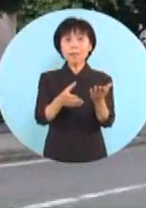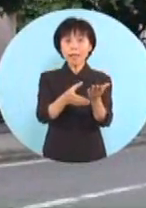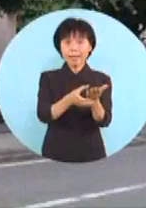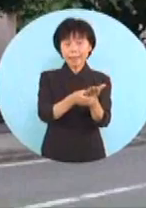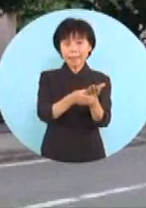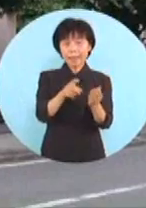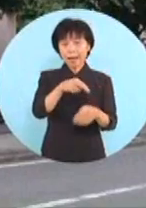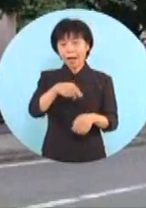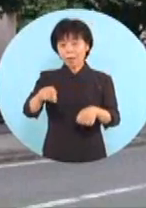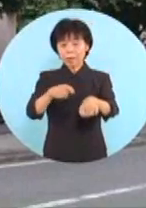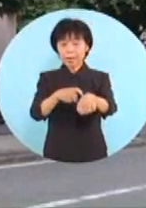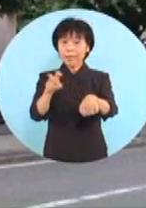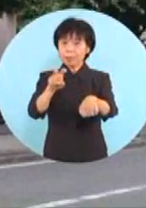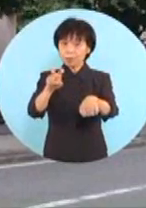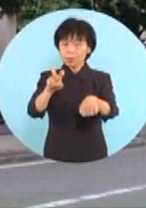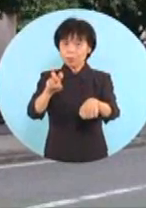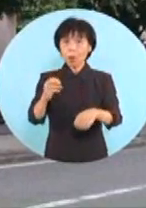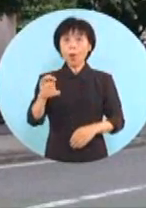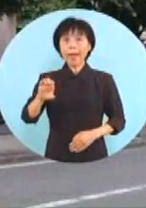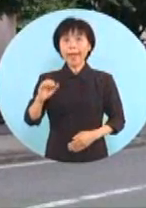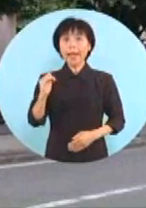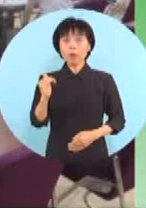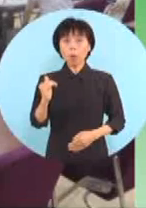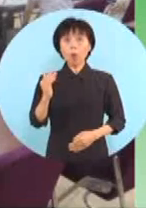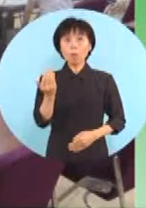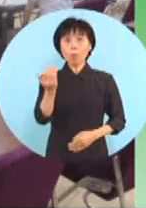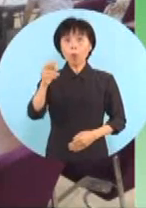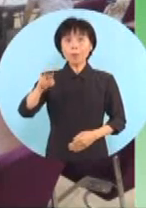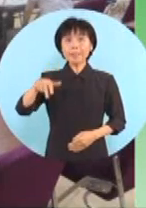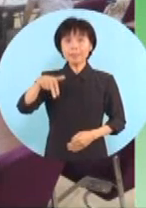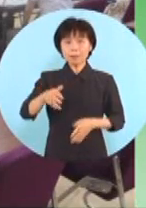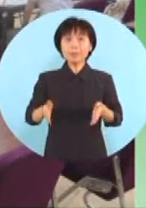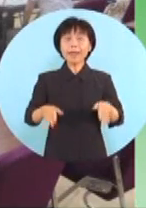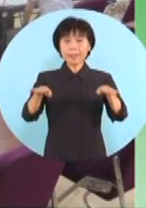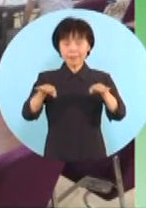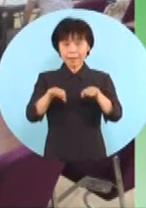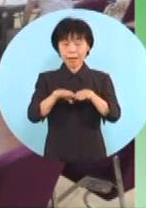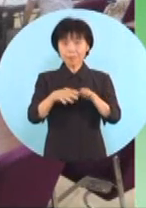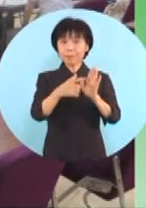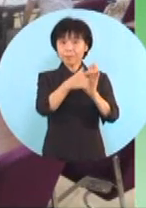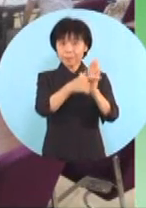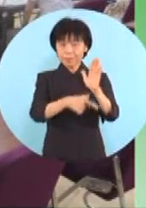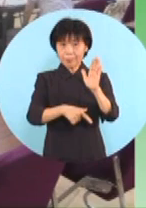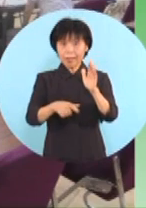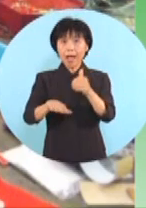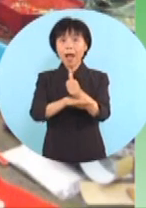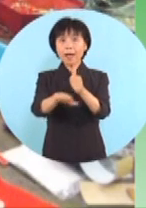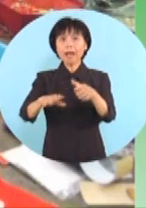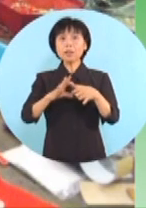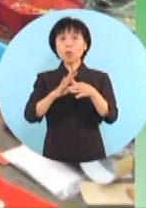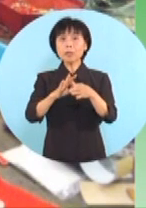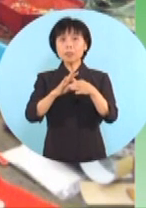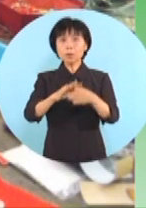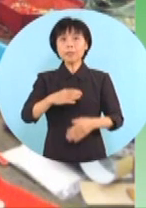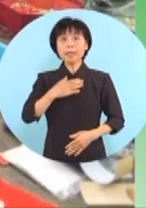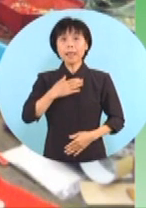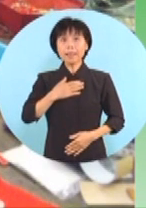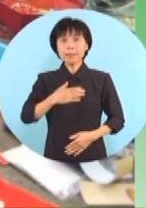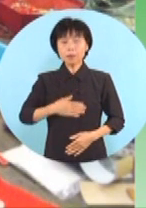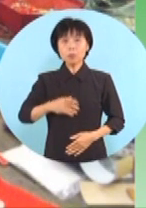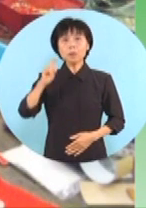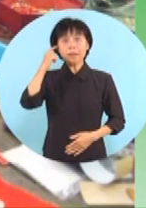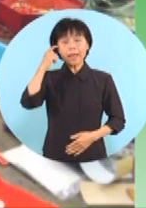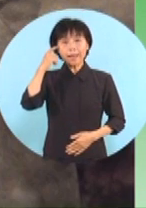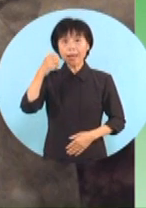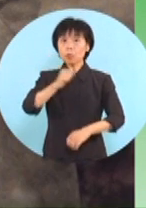歩20分のエコポリスセンター。環境について知る、考える、行動するをテーマに